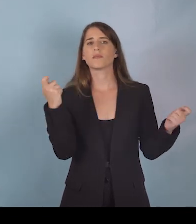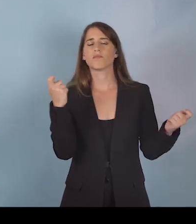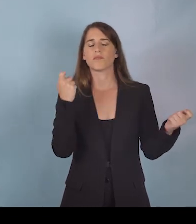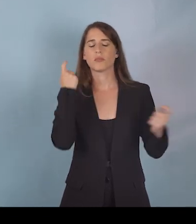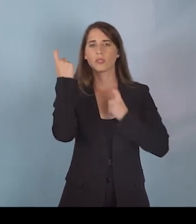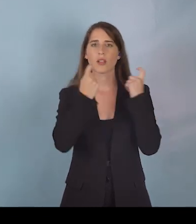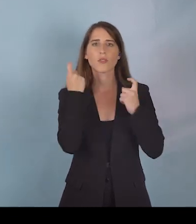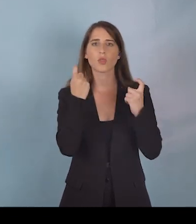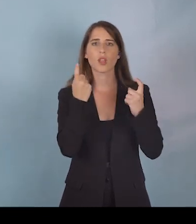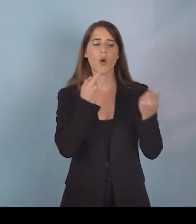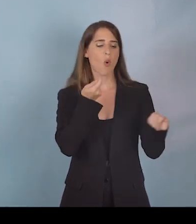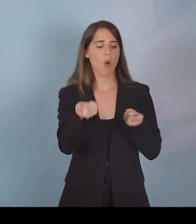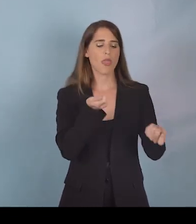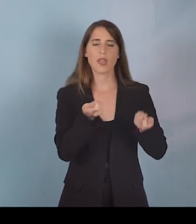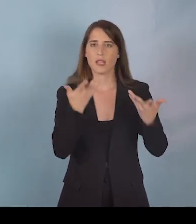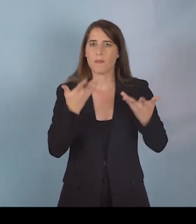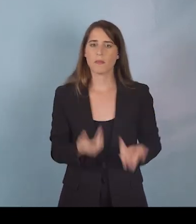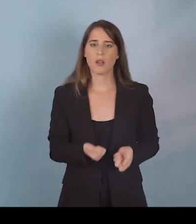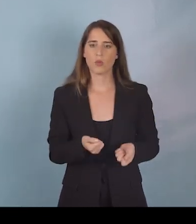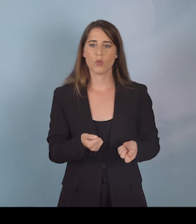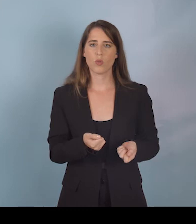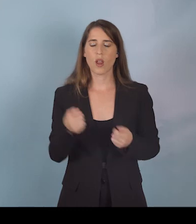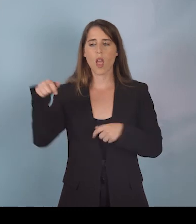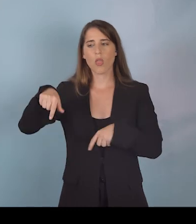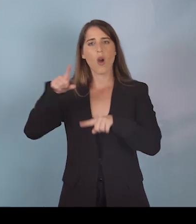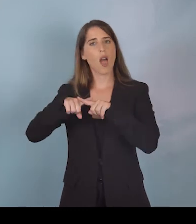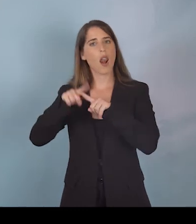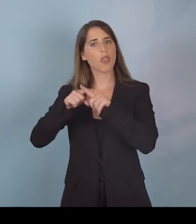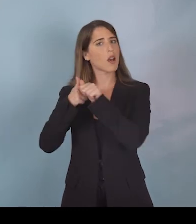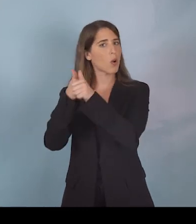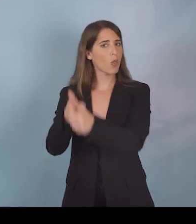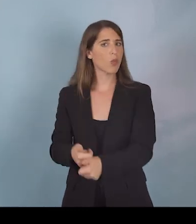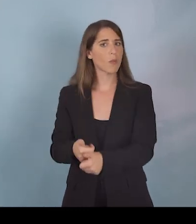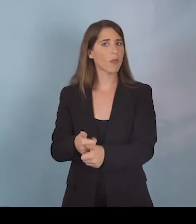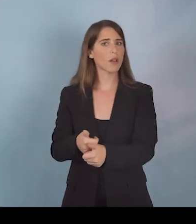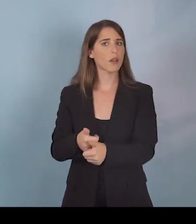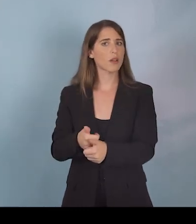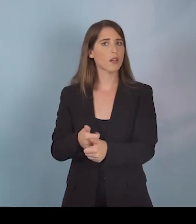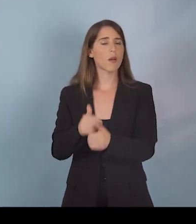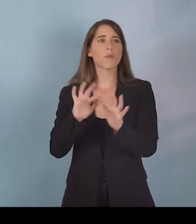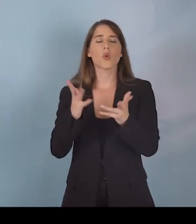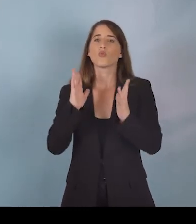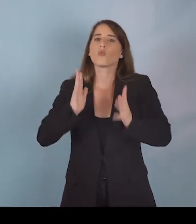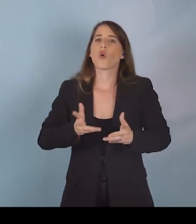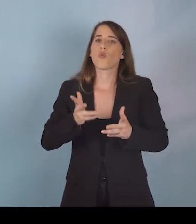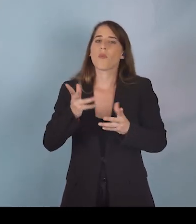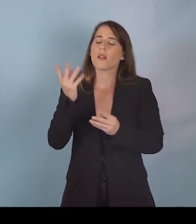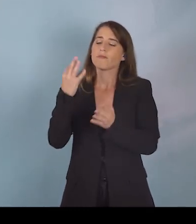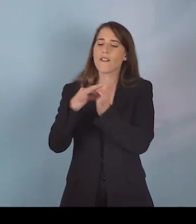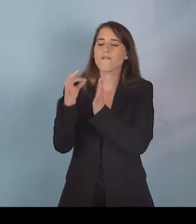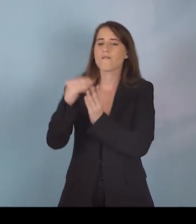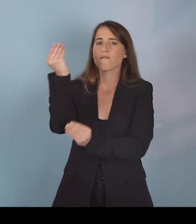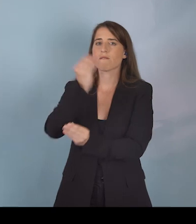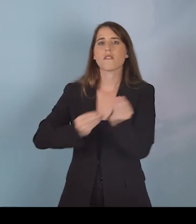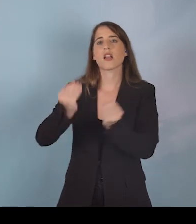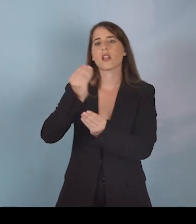ποιες είναι οι κατευθυντήριες οι οποίες έχουμε και αν τελικά στην Ελλάδα τις ακολουθούμε, τι μπορούμε να κάνουμε